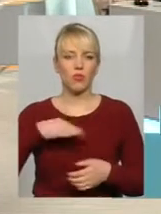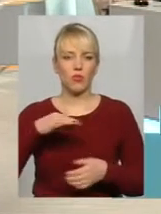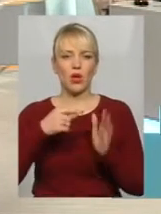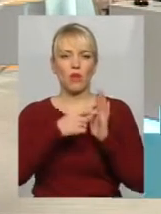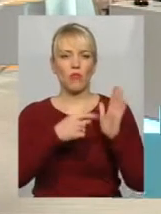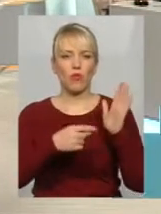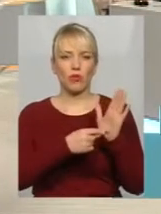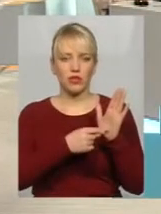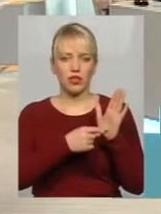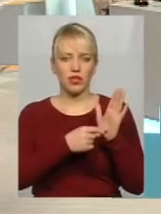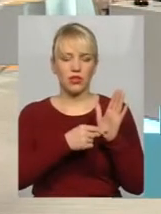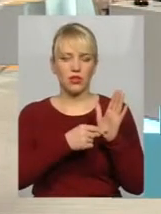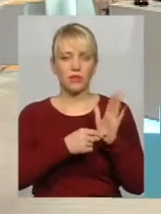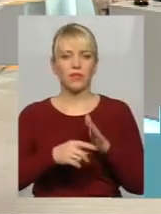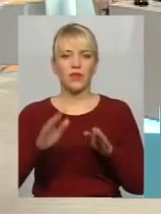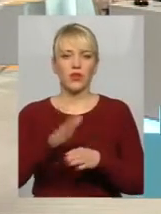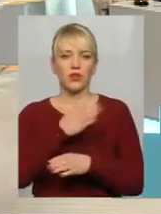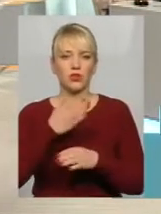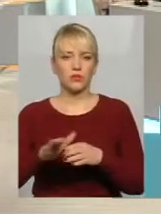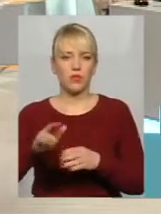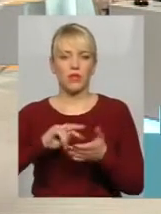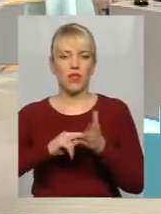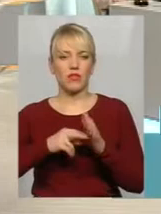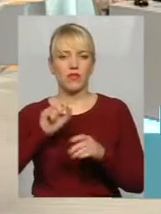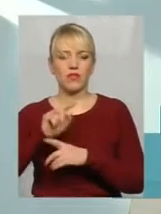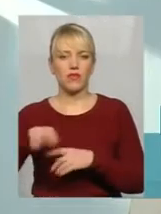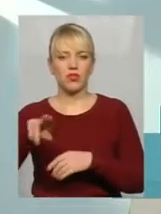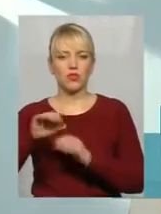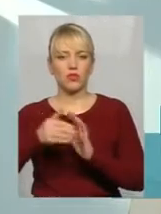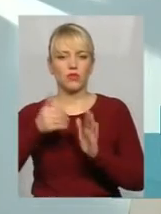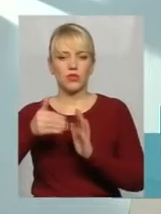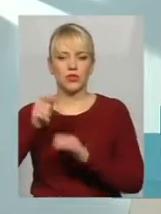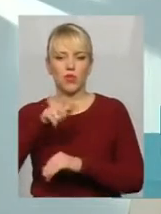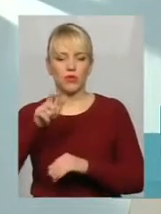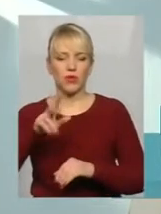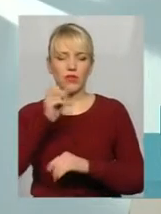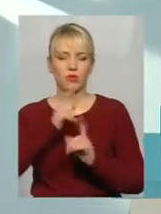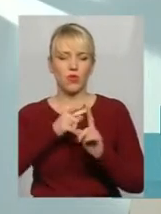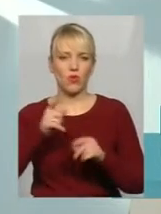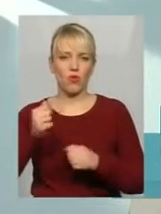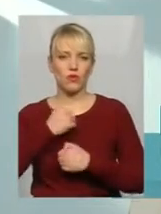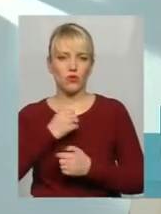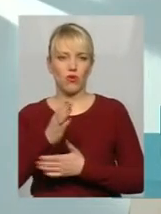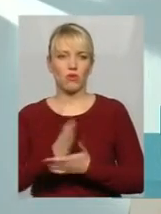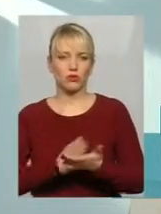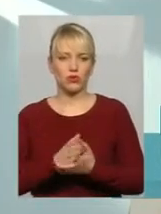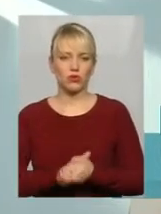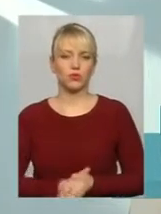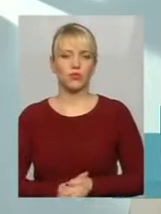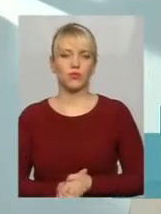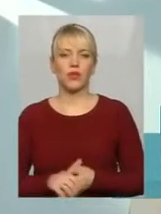пропорційно робиться розподіл плану завдання щодо призову громадян на строкову військову службу.